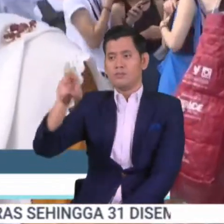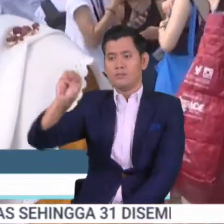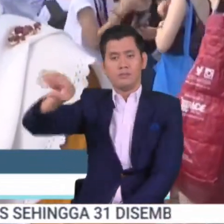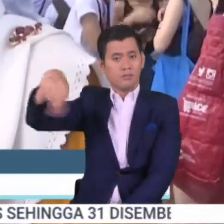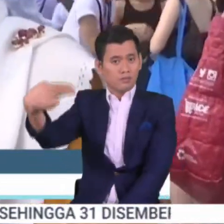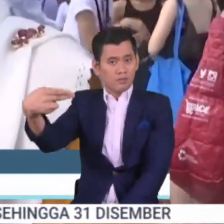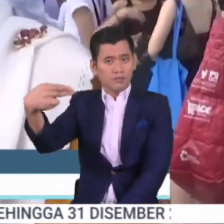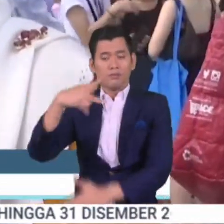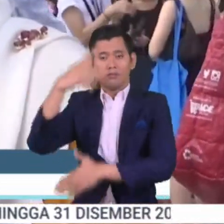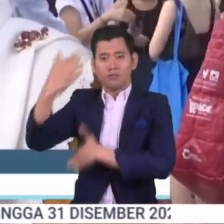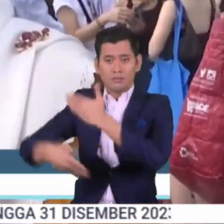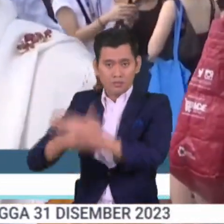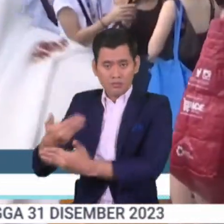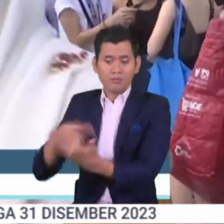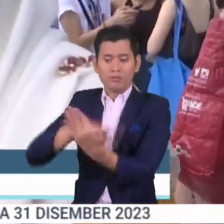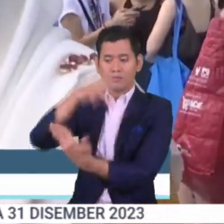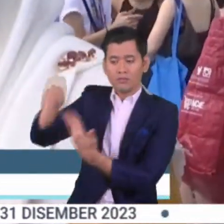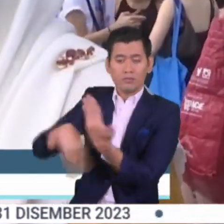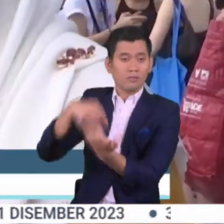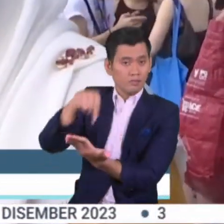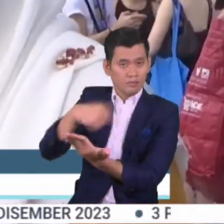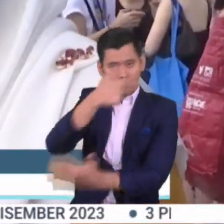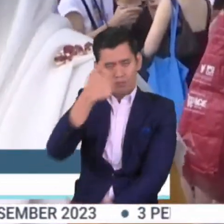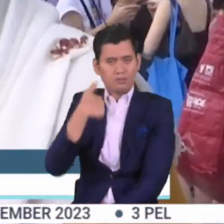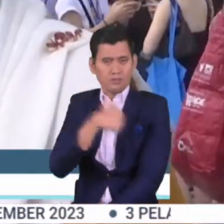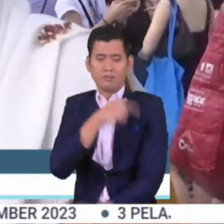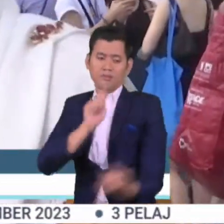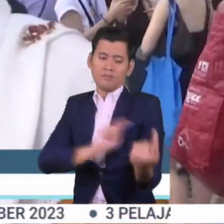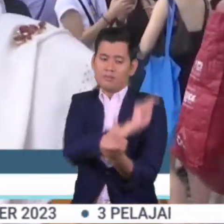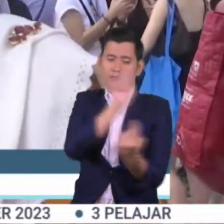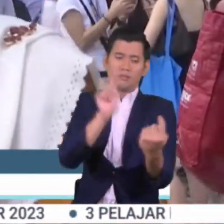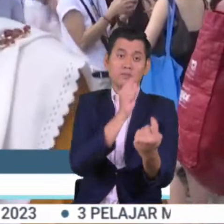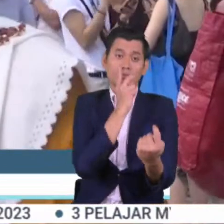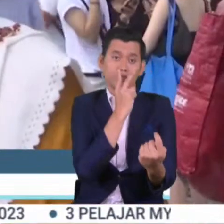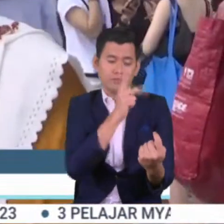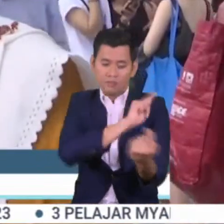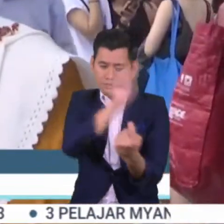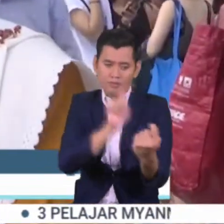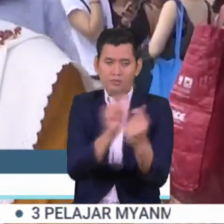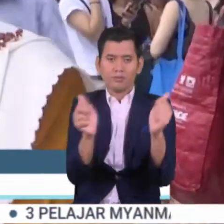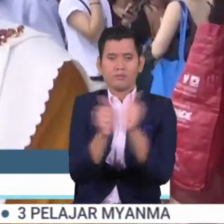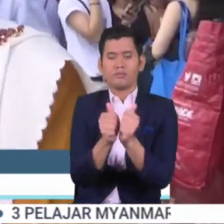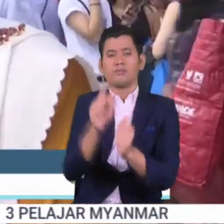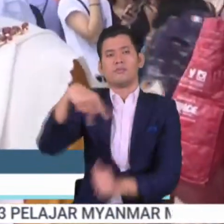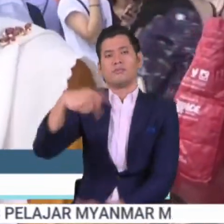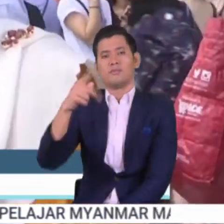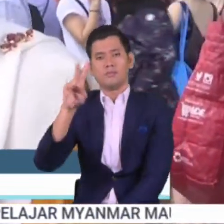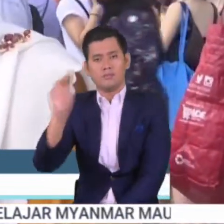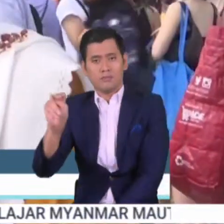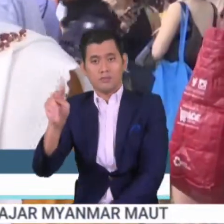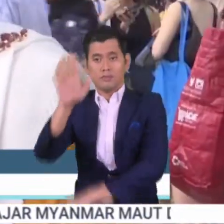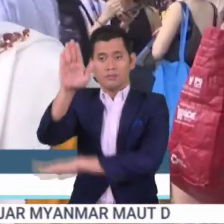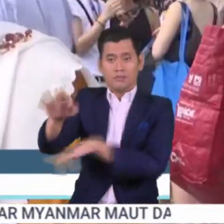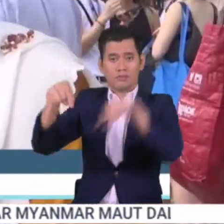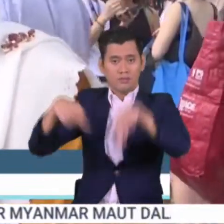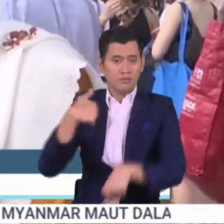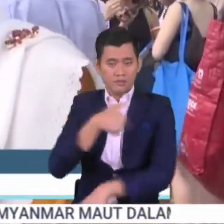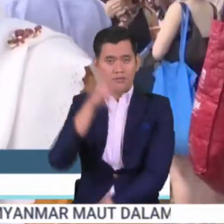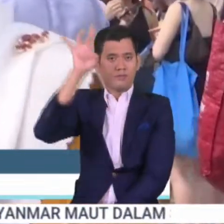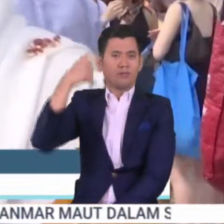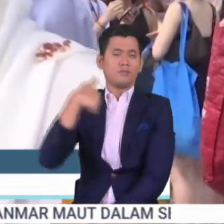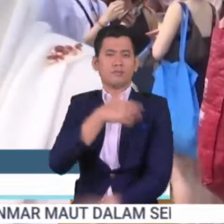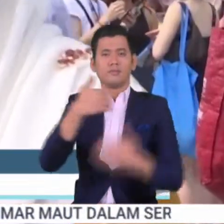ini kerana rahmah ini memang sinonim dengan KPDN. Dan petang ini